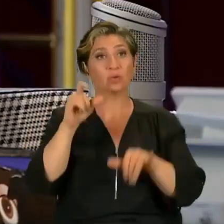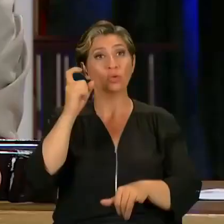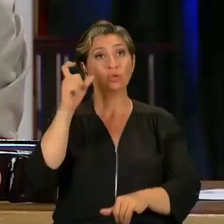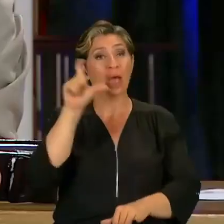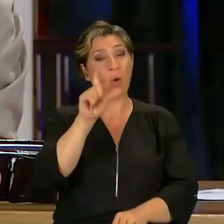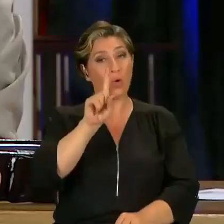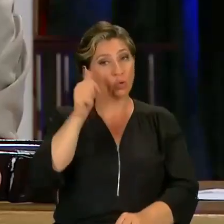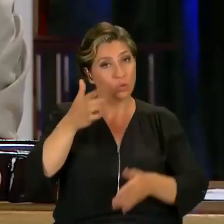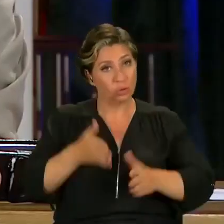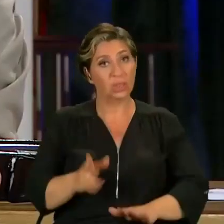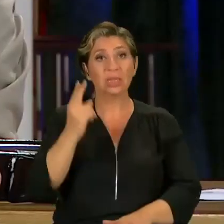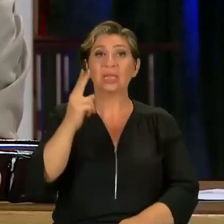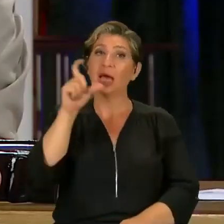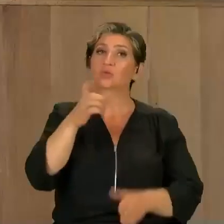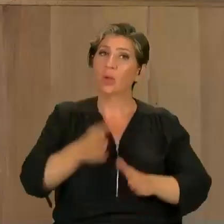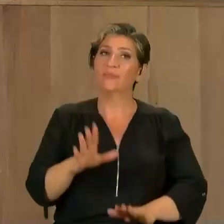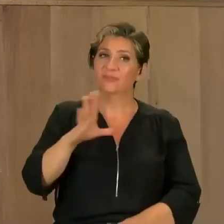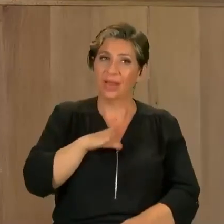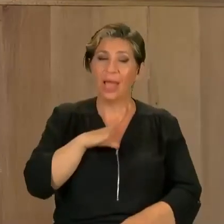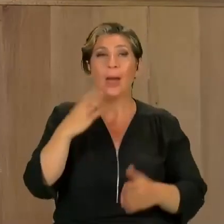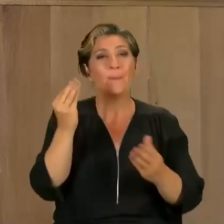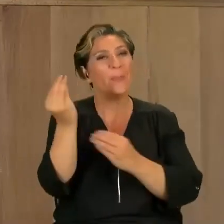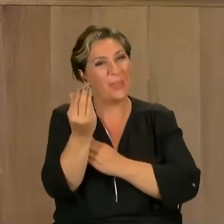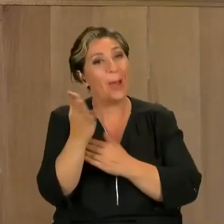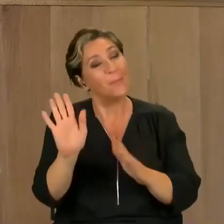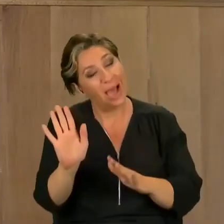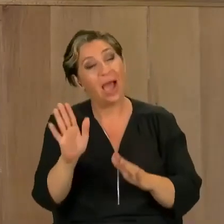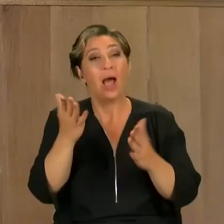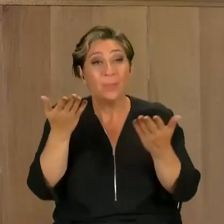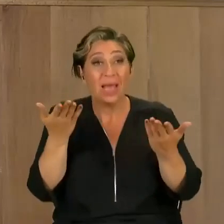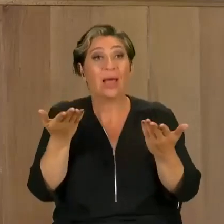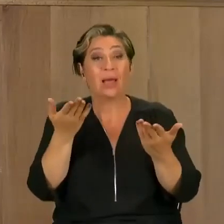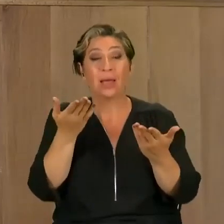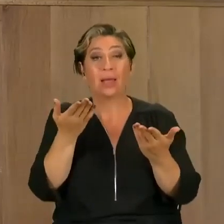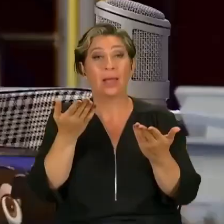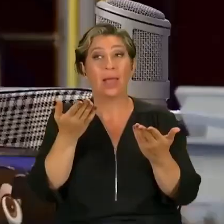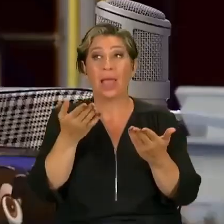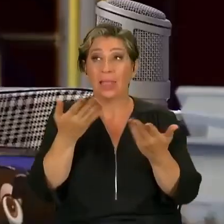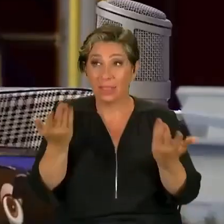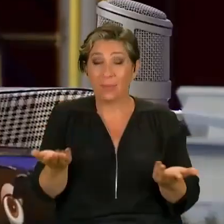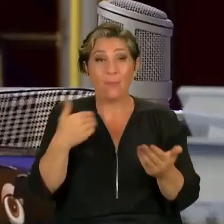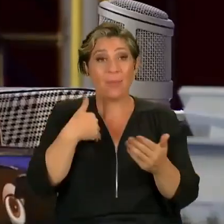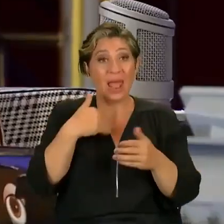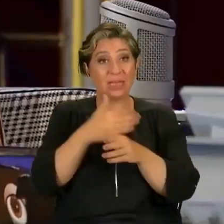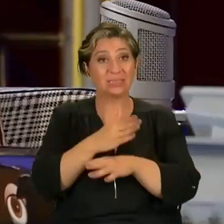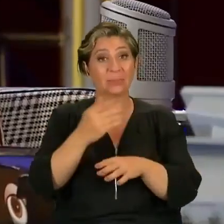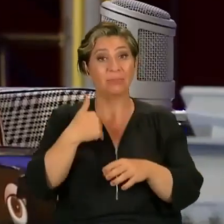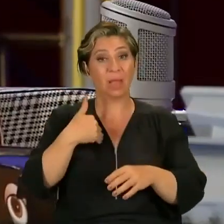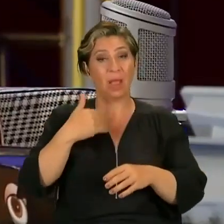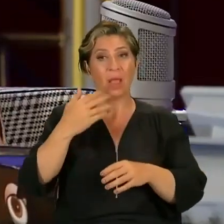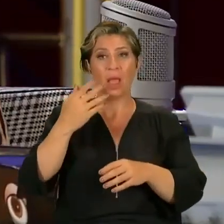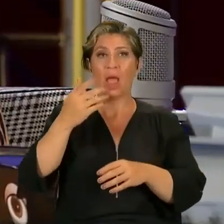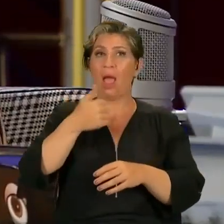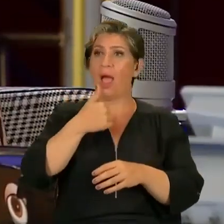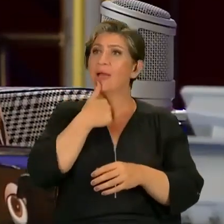ay 10 günde doğduk. 7 ay doğanlarımız da var tabii, prematürelerimiz ama neticede tabii ben aslında biraz da ataerkil bir